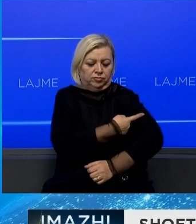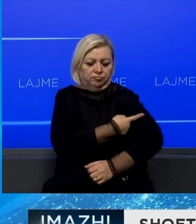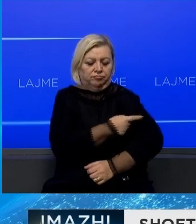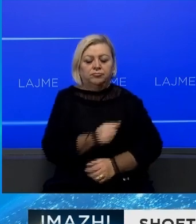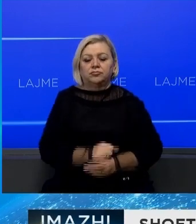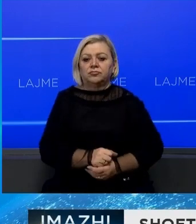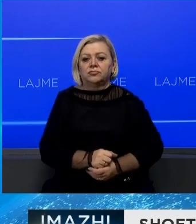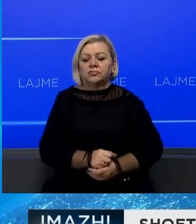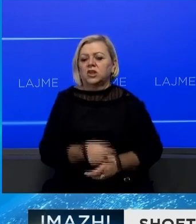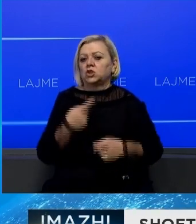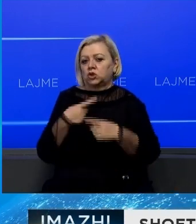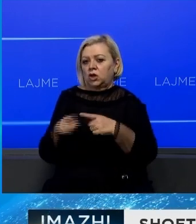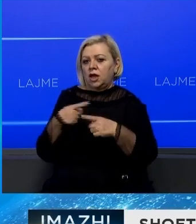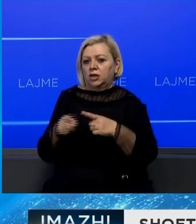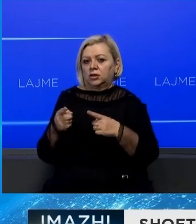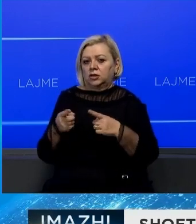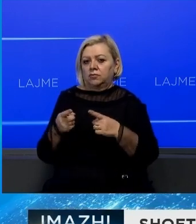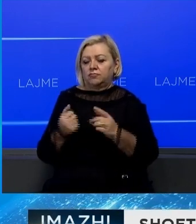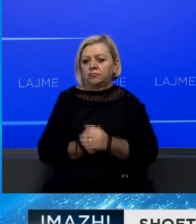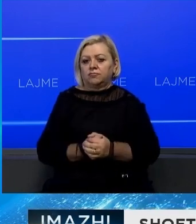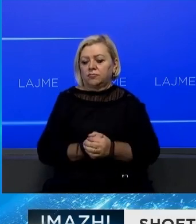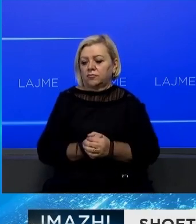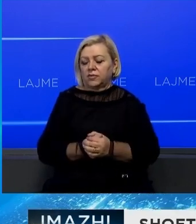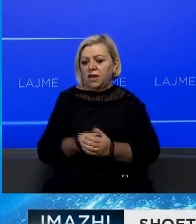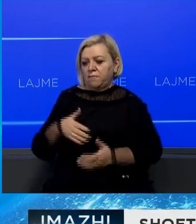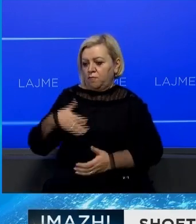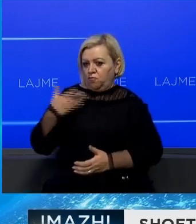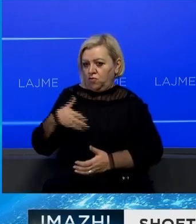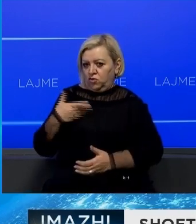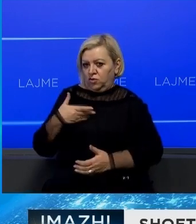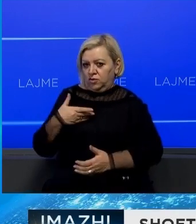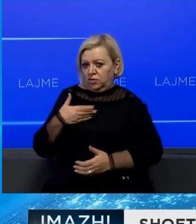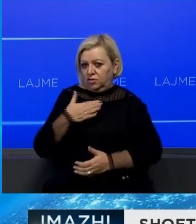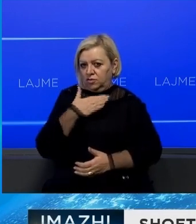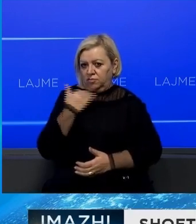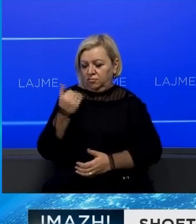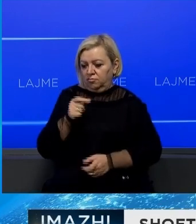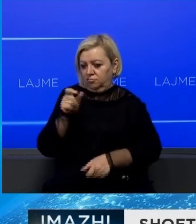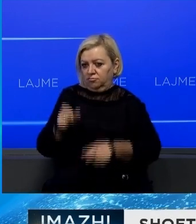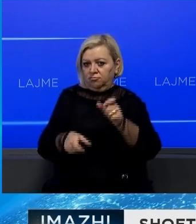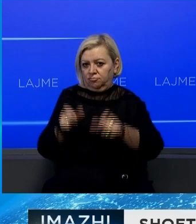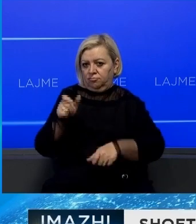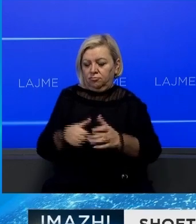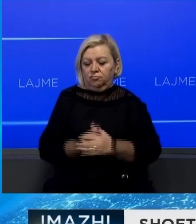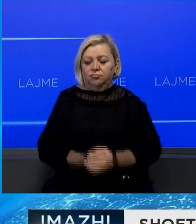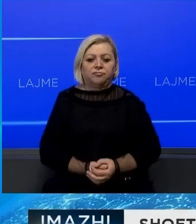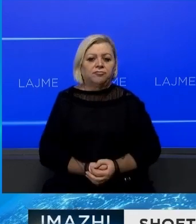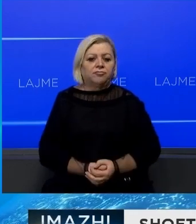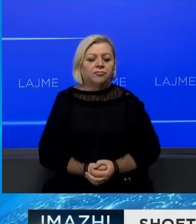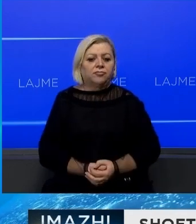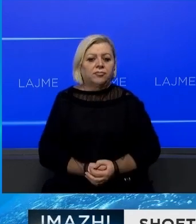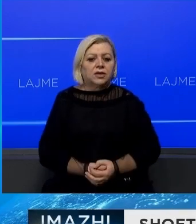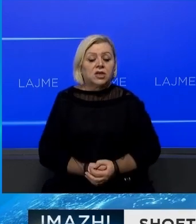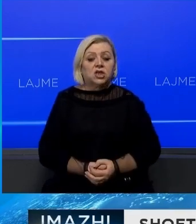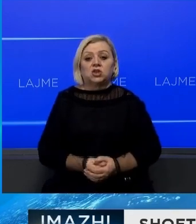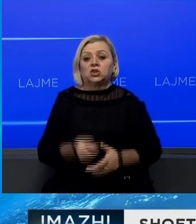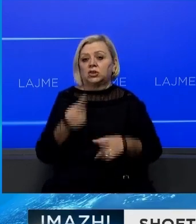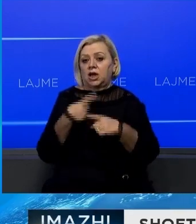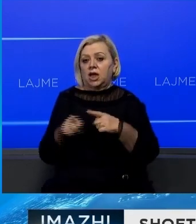virusi, për shkak të moshës së re, të cilën e ka popullata, edhe për